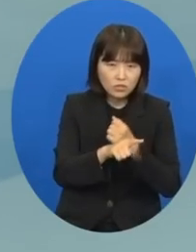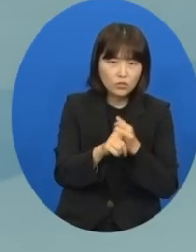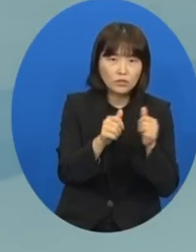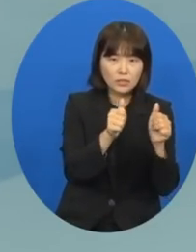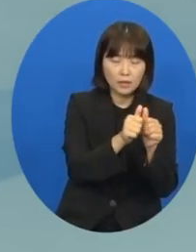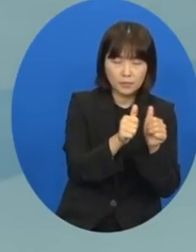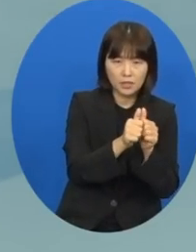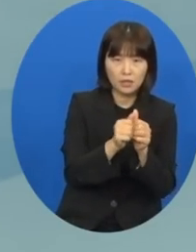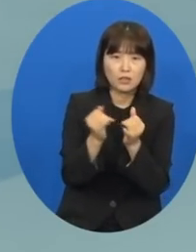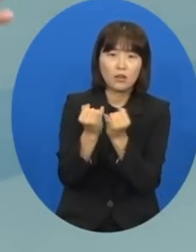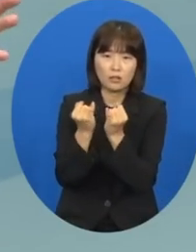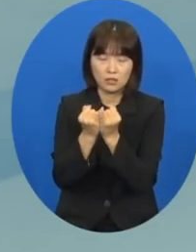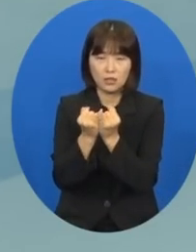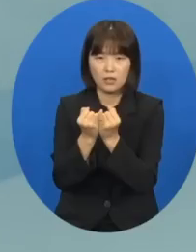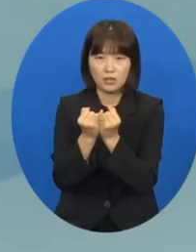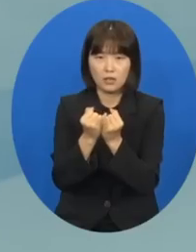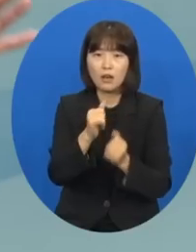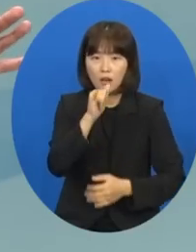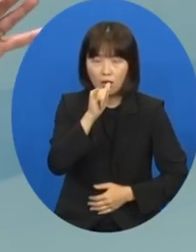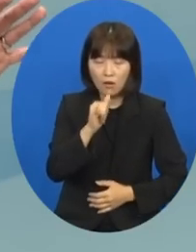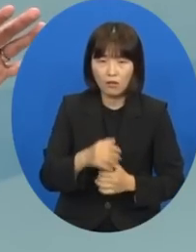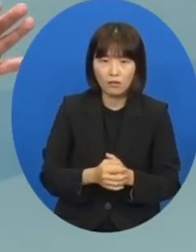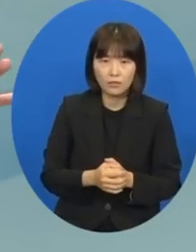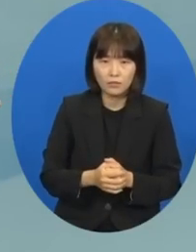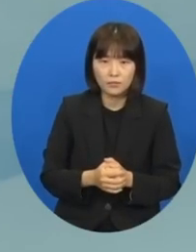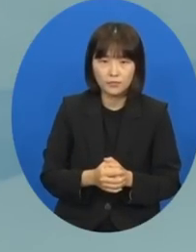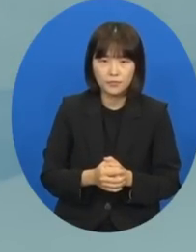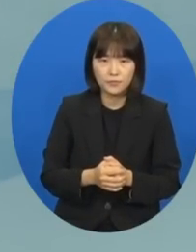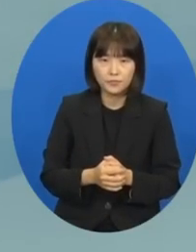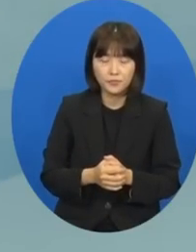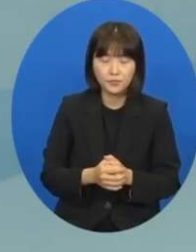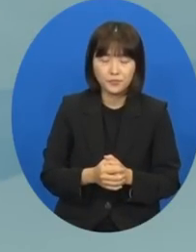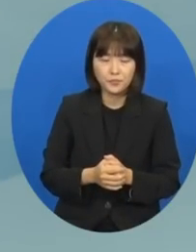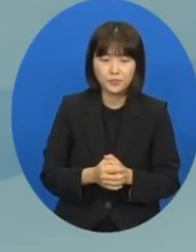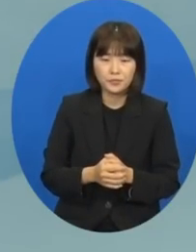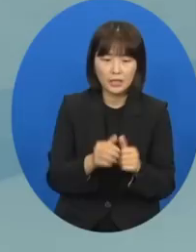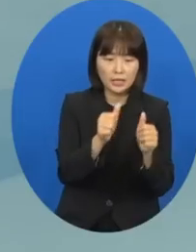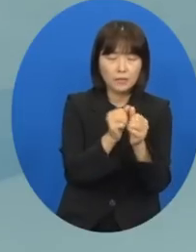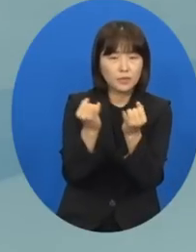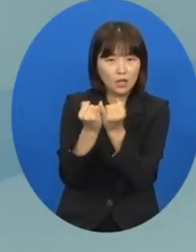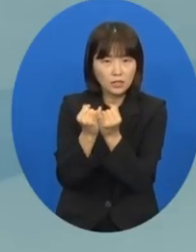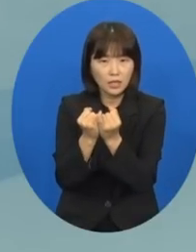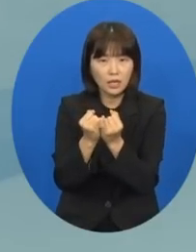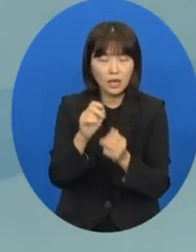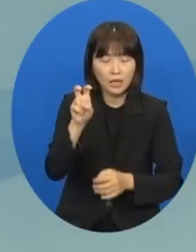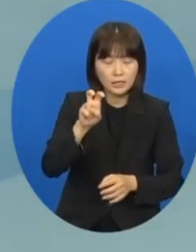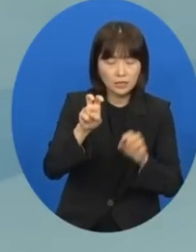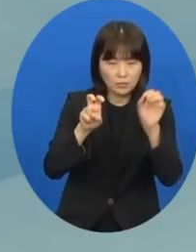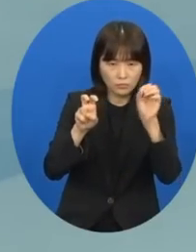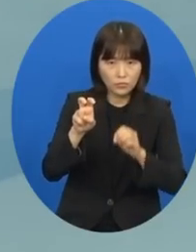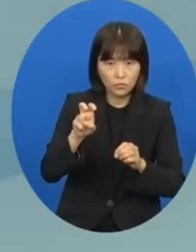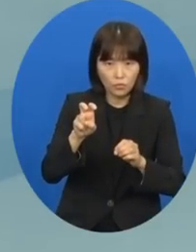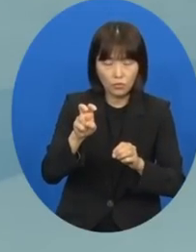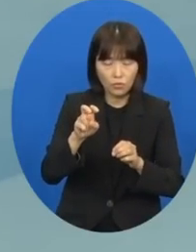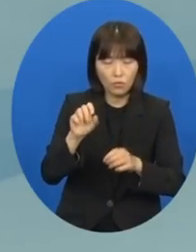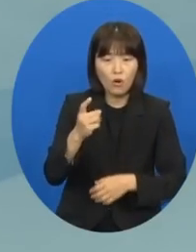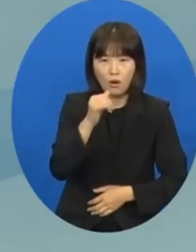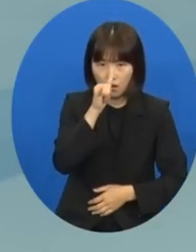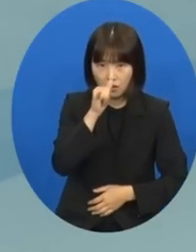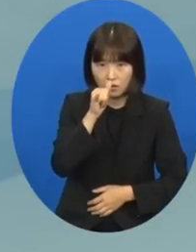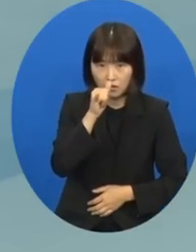있는데 한 20%가 양쪽 다 원인이 있는 경우라고 하는 통계를 본 적이 있습니다. 이 남성의